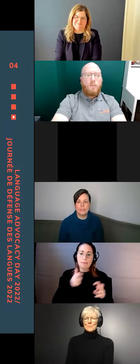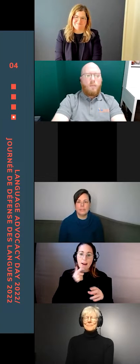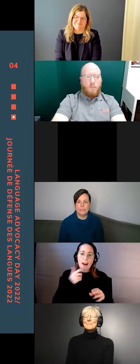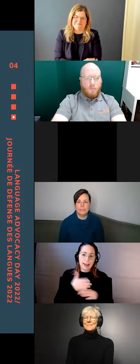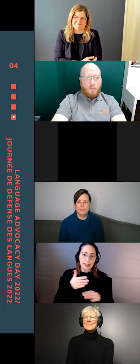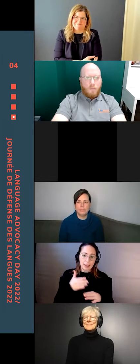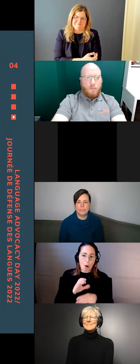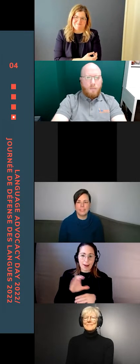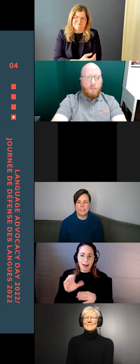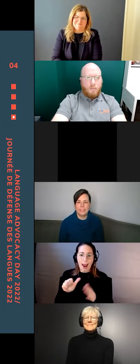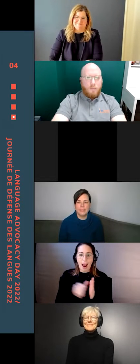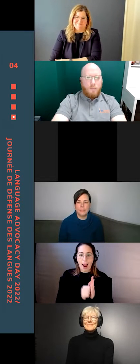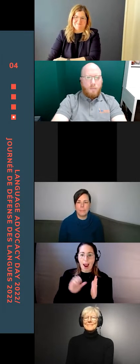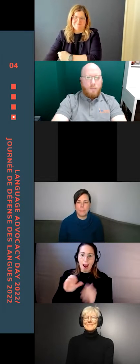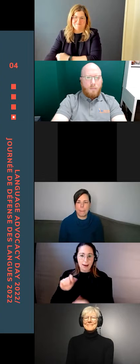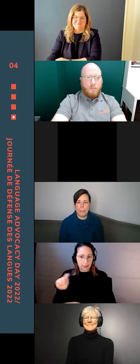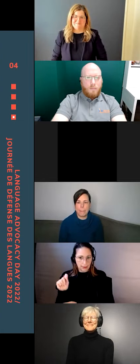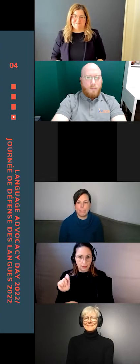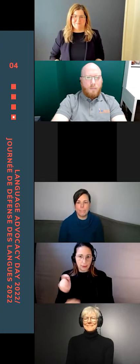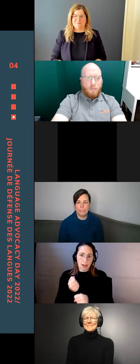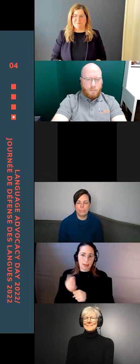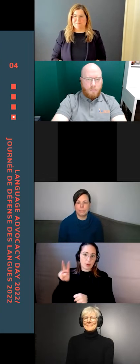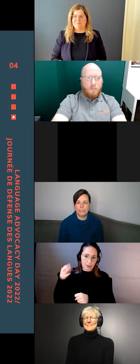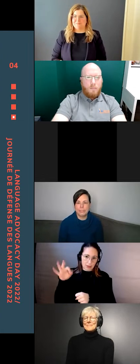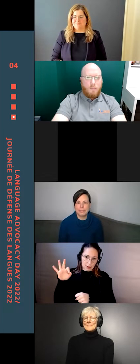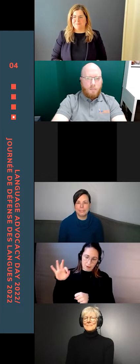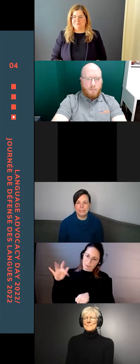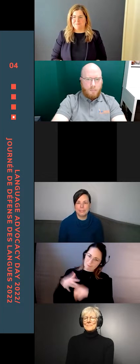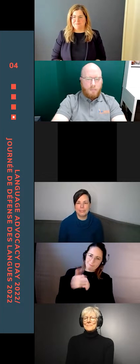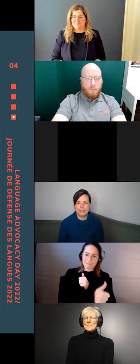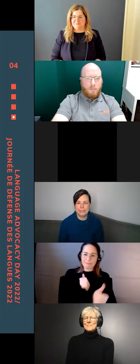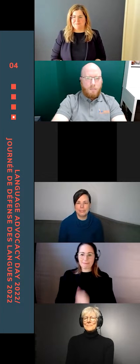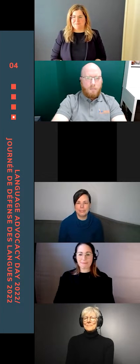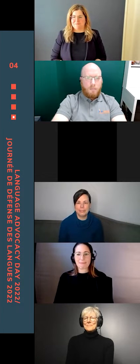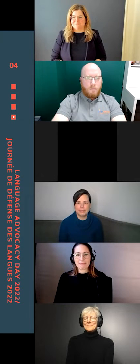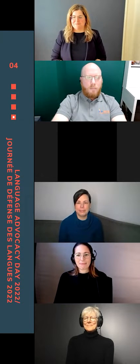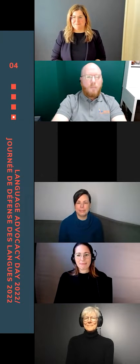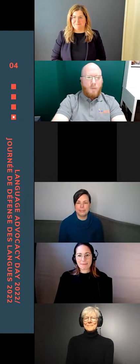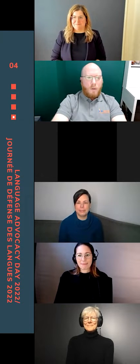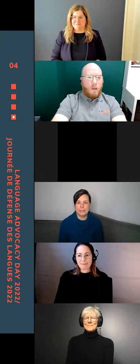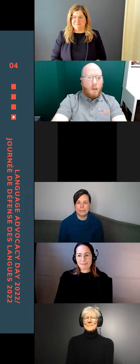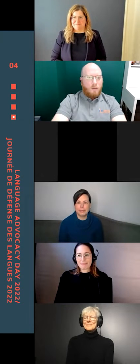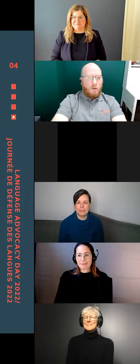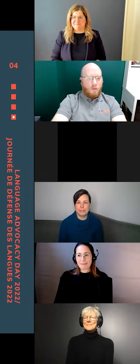Donc, Accessible Canada Act. Donc, qui a été passée cette année-là.